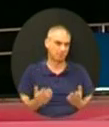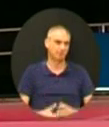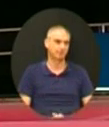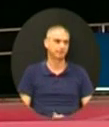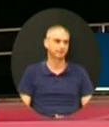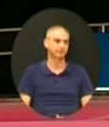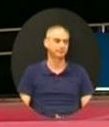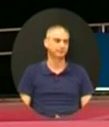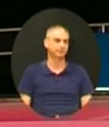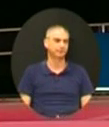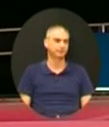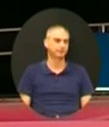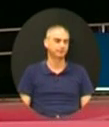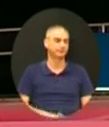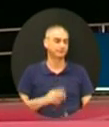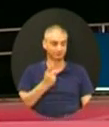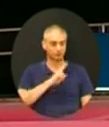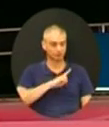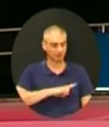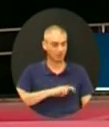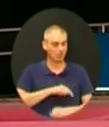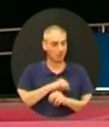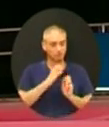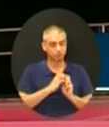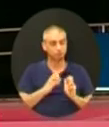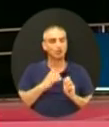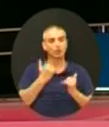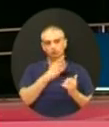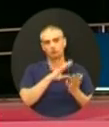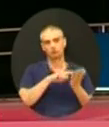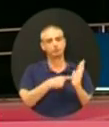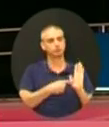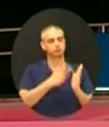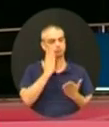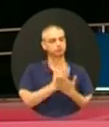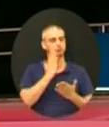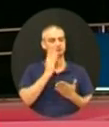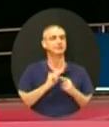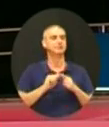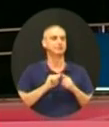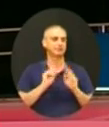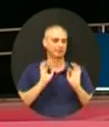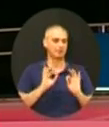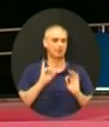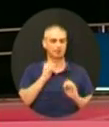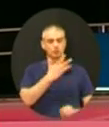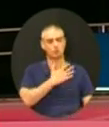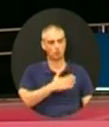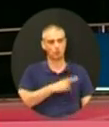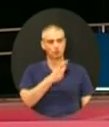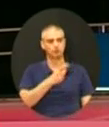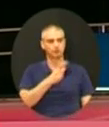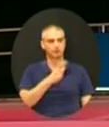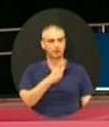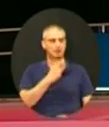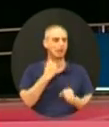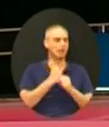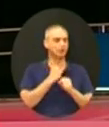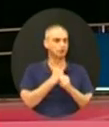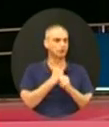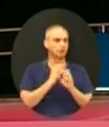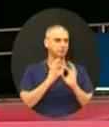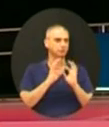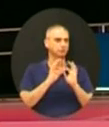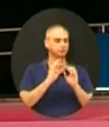משמעית, אז עד כמה תהיה לו סבלנות לאורך זמן. עכשיו הוא כן מראה חד משמעית סימנים שהוא רוצה להביא לפרוץ